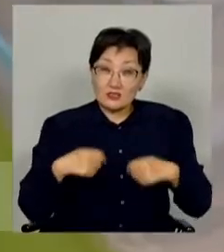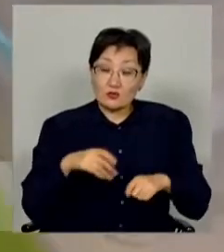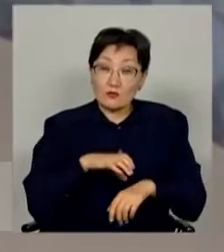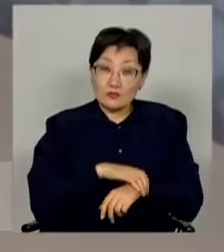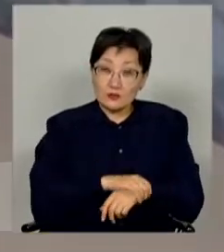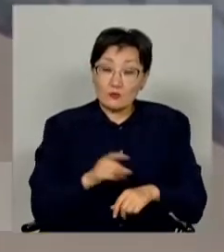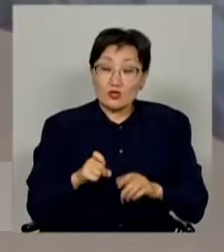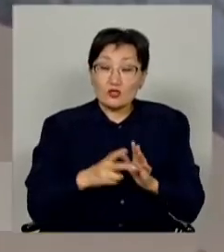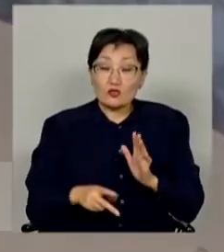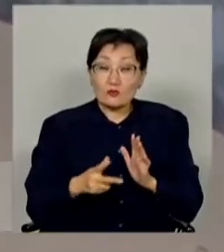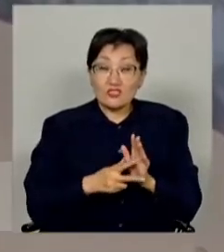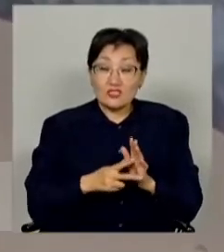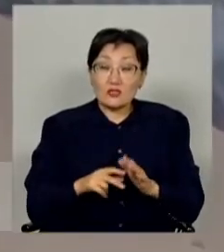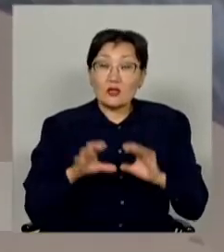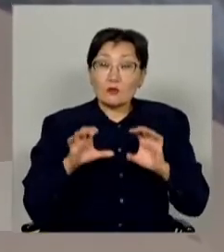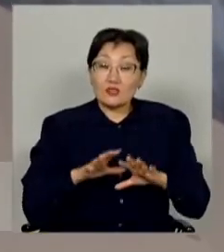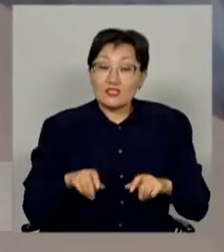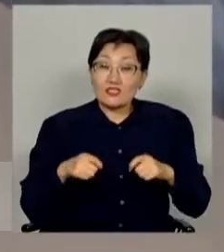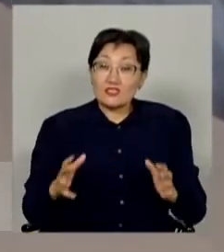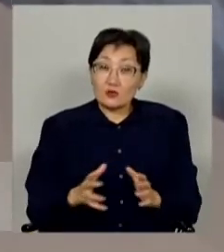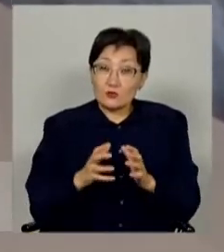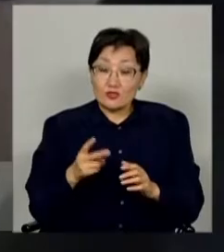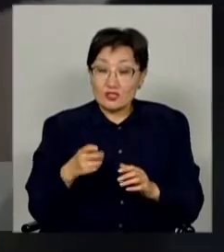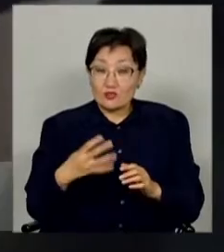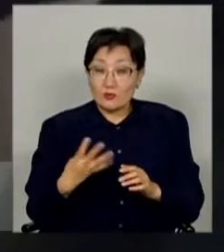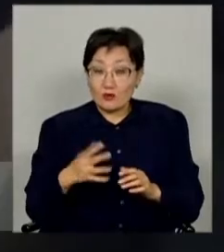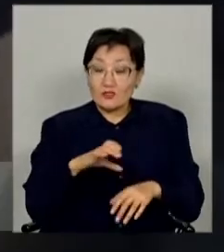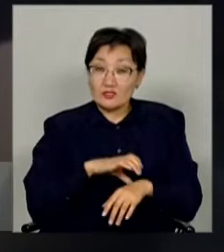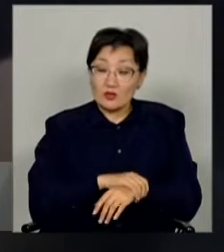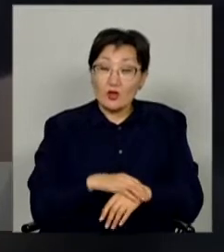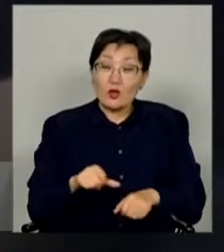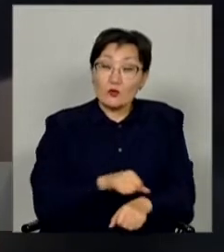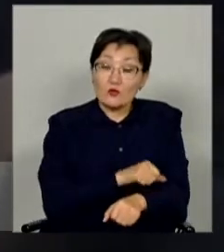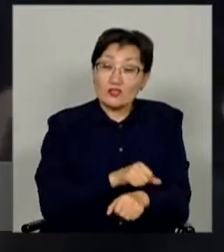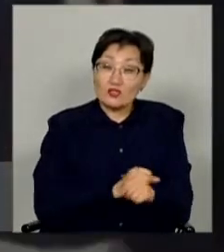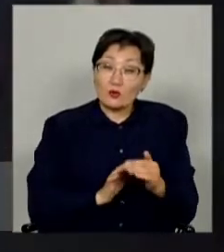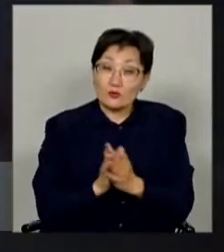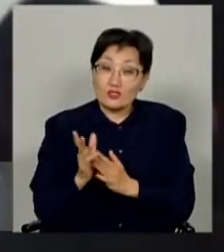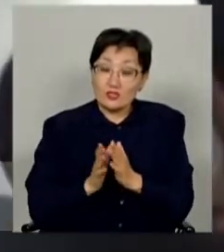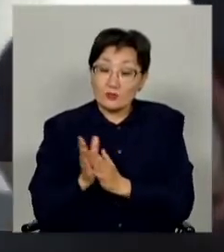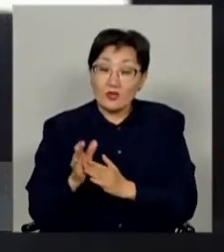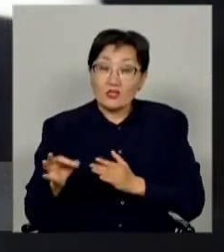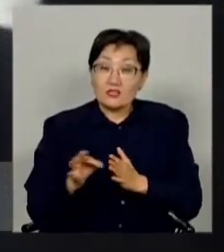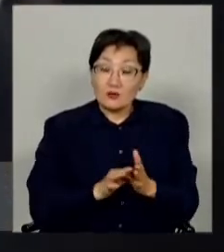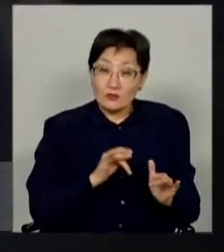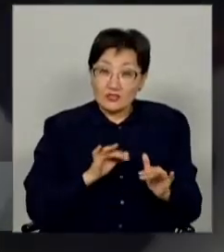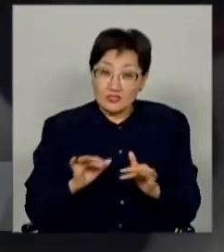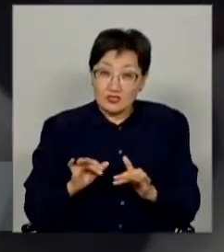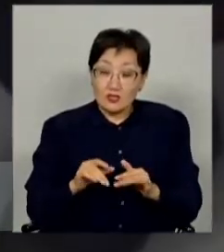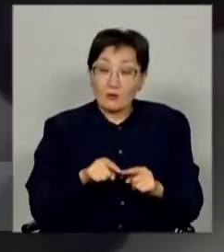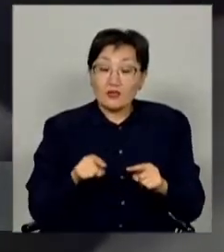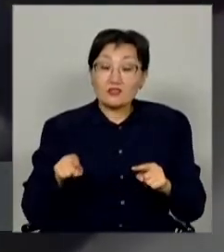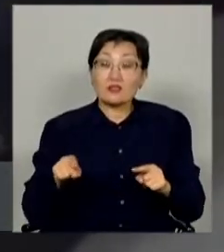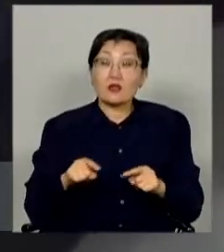фактісі. 178-і заңсыз сақтау болса, 245 дерек есірткі өсіру. Қарасора жедел профилактикалық шарасы